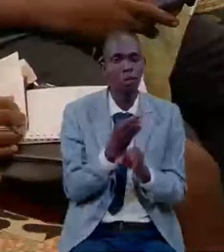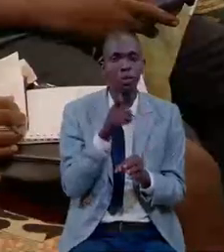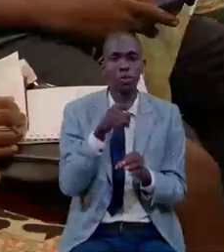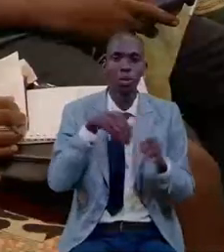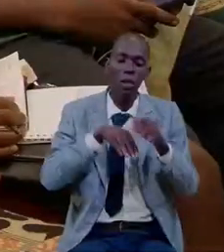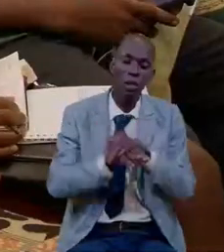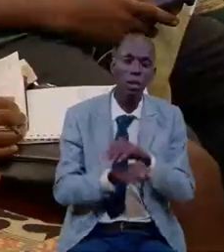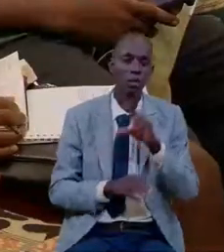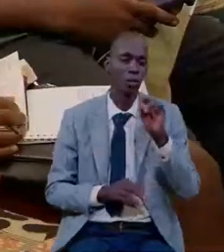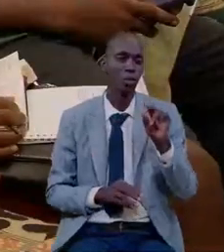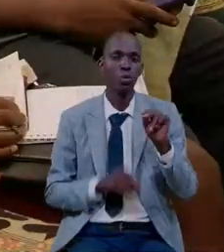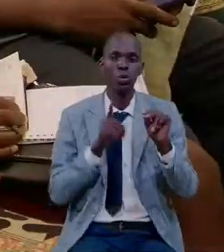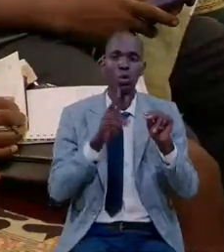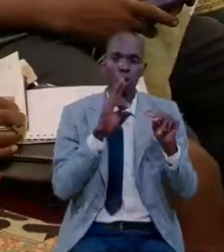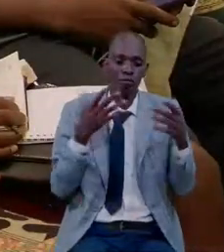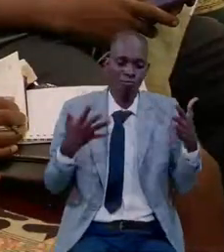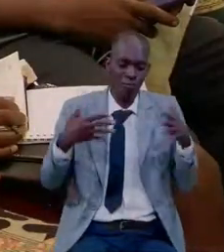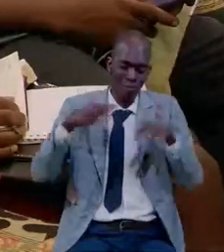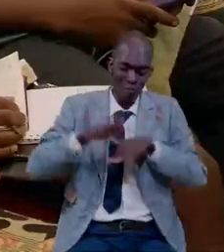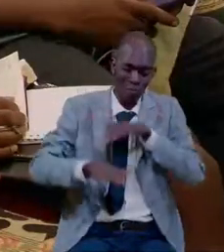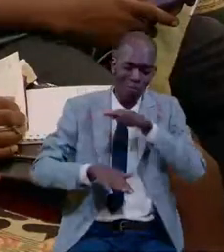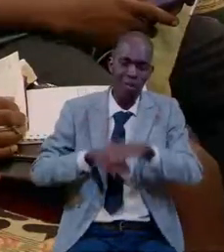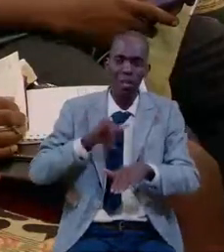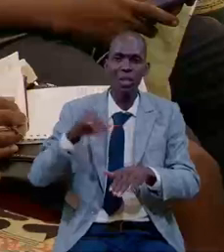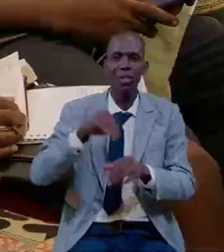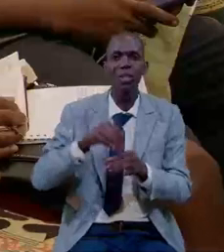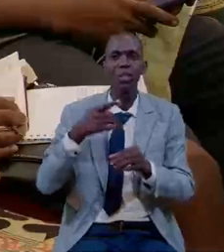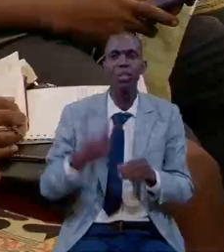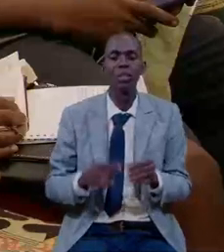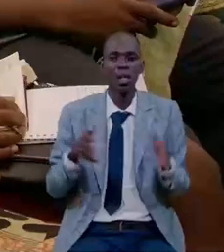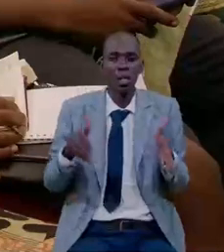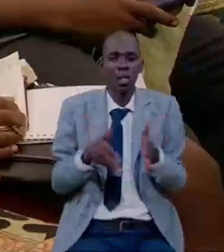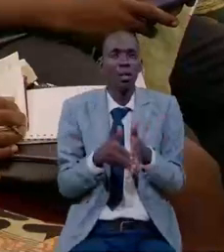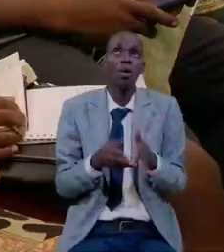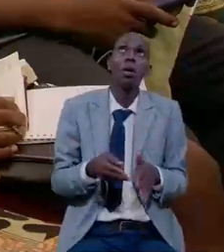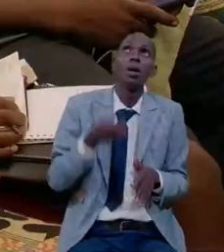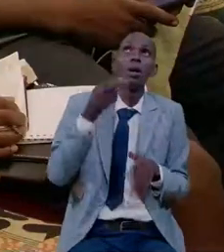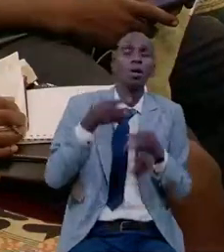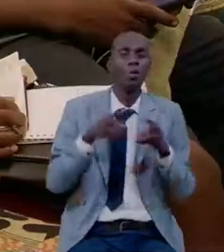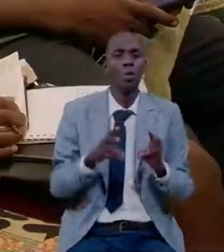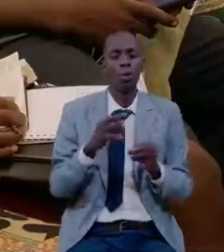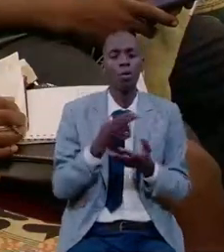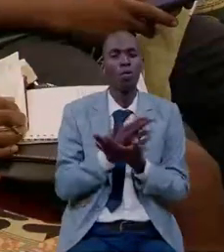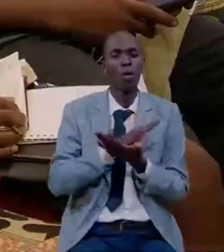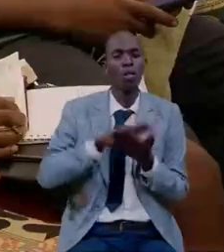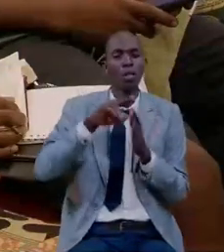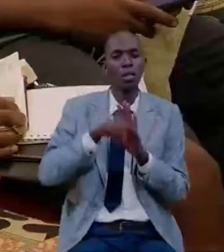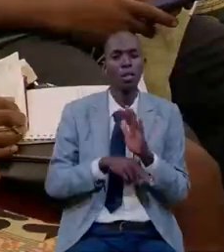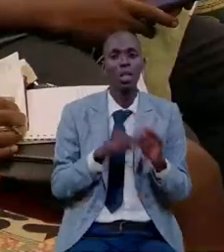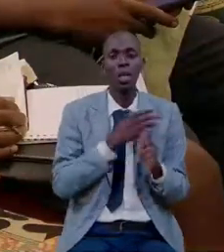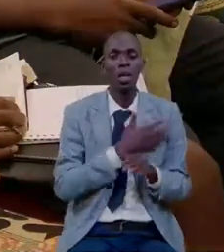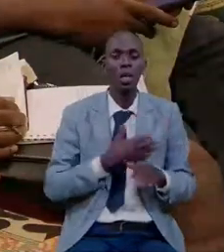par laquelle vous êtes entré. Maintenant, vous marchez dans la voie étroite, dans la voie de sainteté, et vous